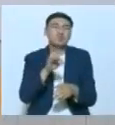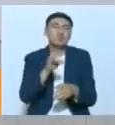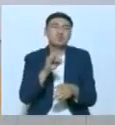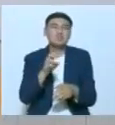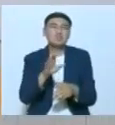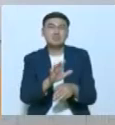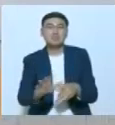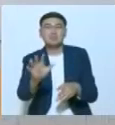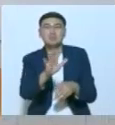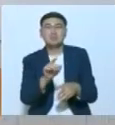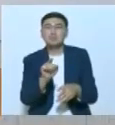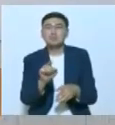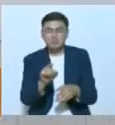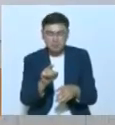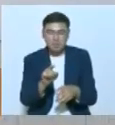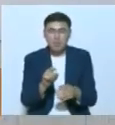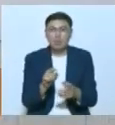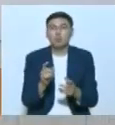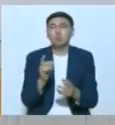линиясы. Біз мына немен